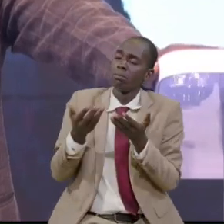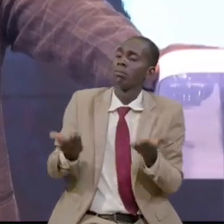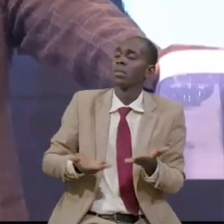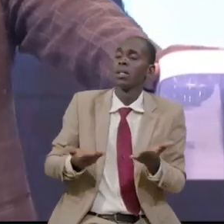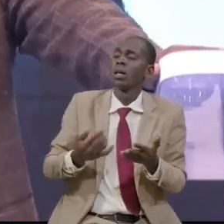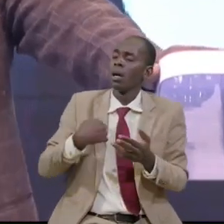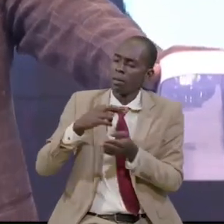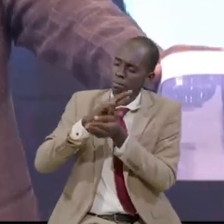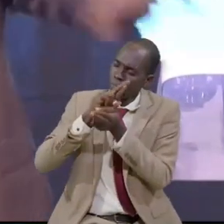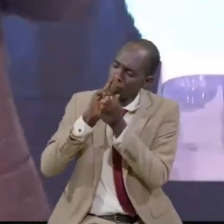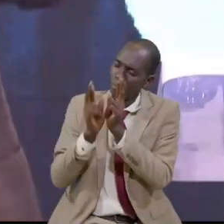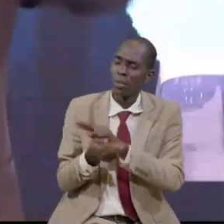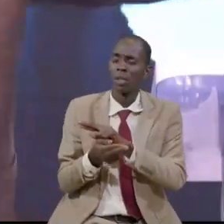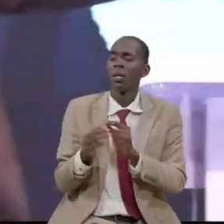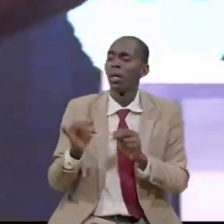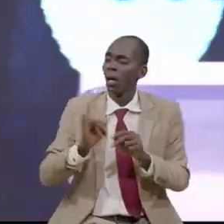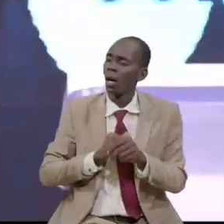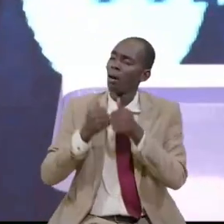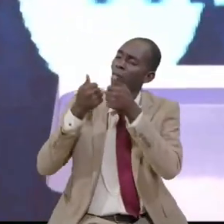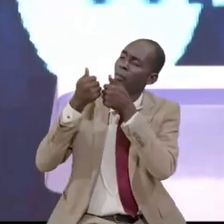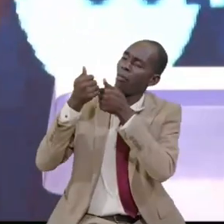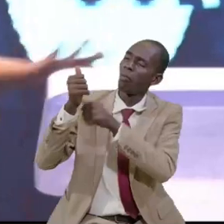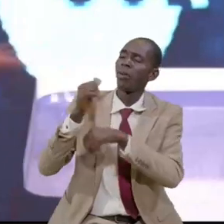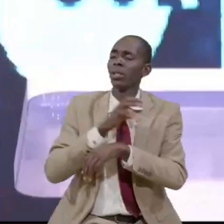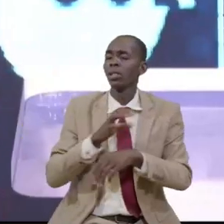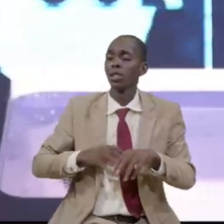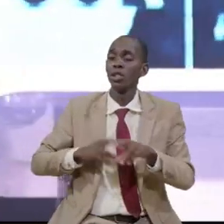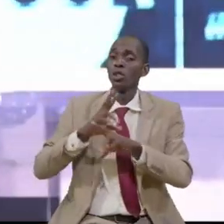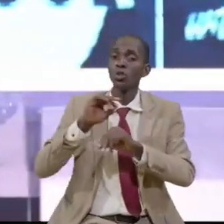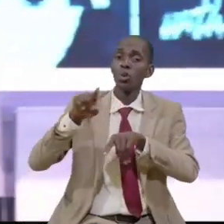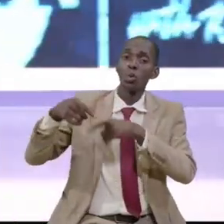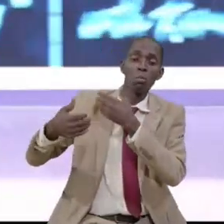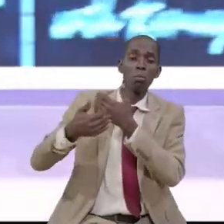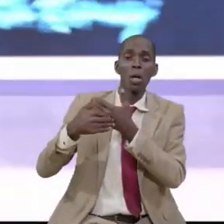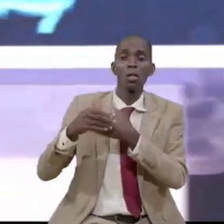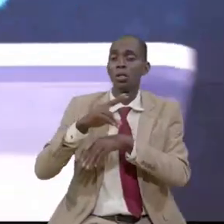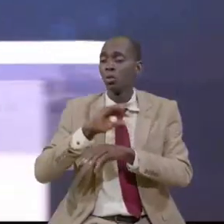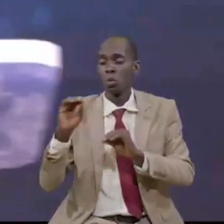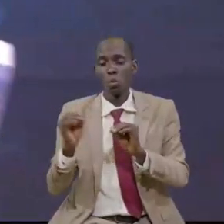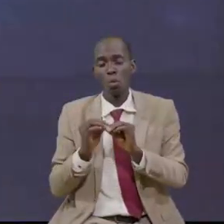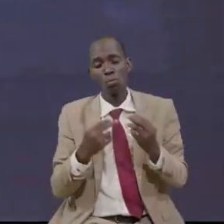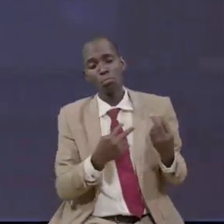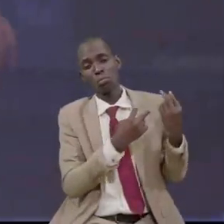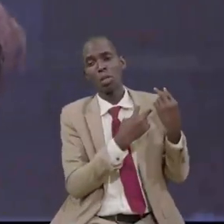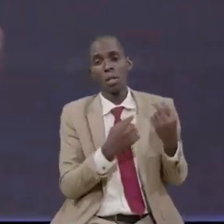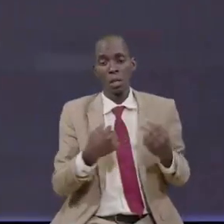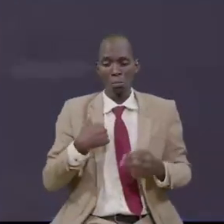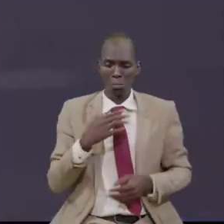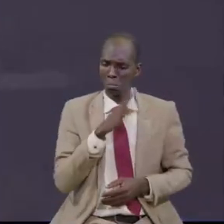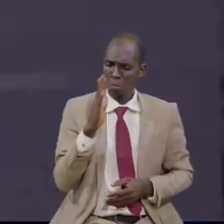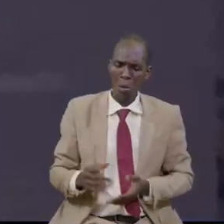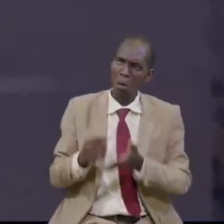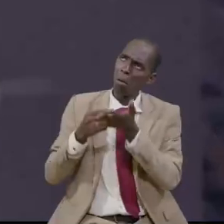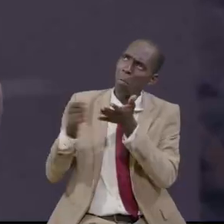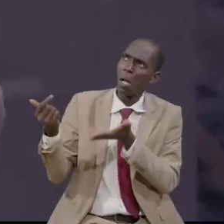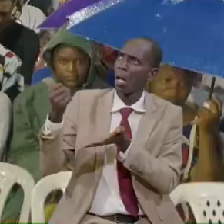repens, je suis Christ, pas de retour, pas de retour. Je n'ai rien payé. De la